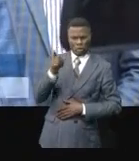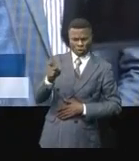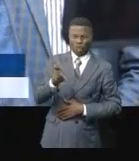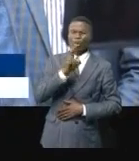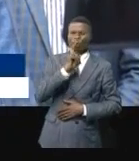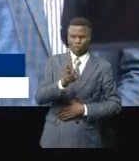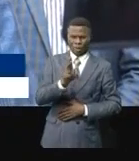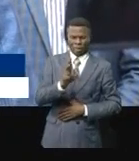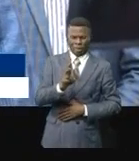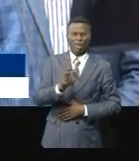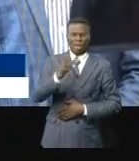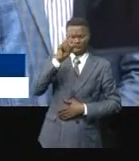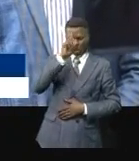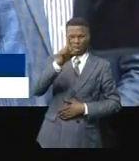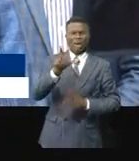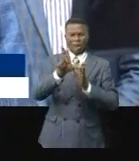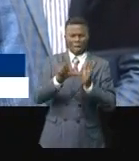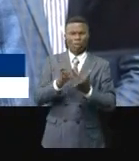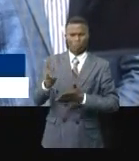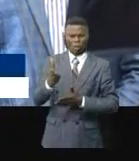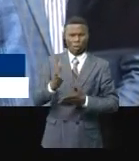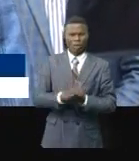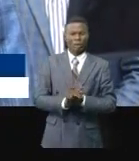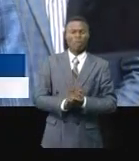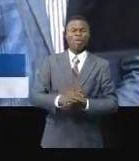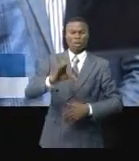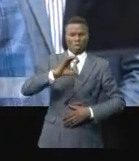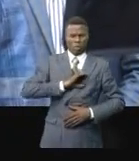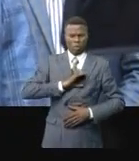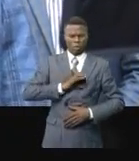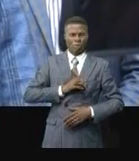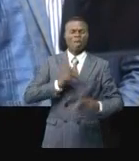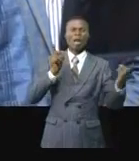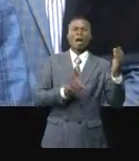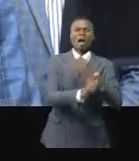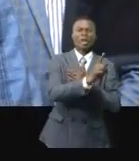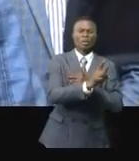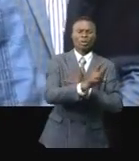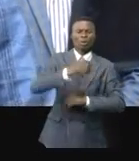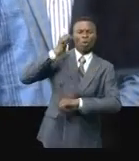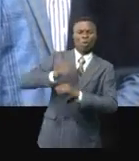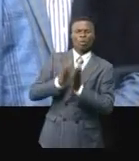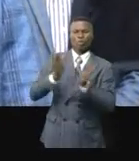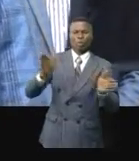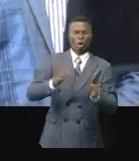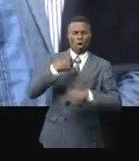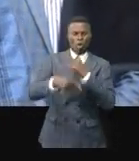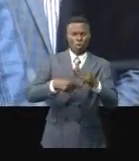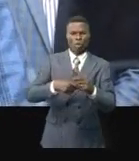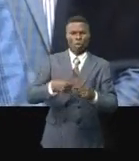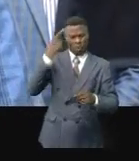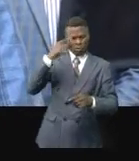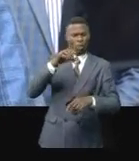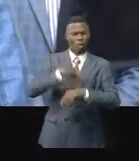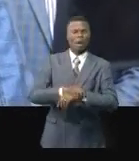enfreint la réglementation et la loi, l'officier de la police judiciaire saisit directement le procureur de la République pour entamer déjà le processus, pour mettre en